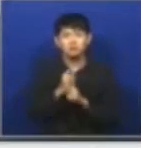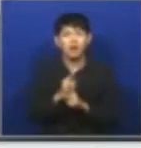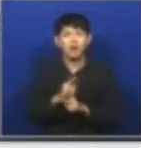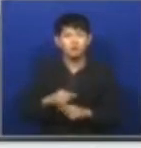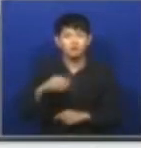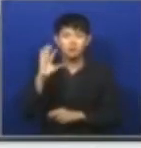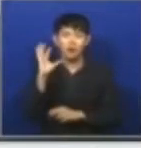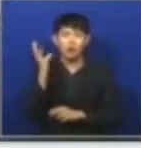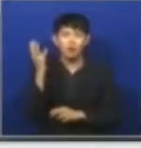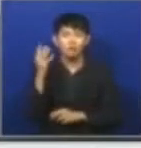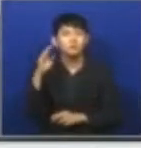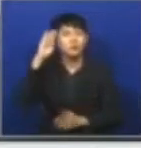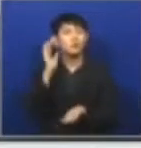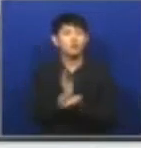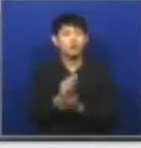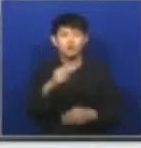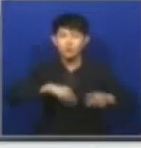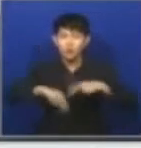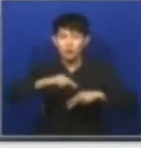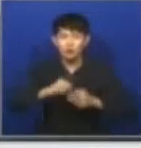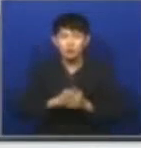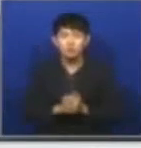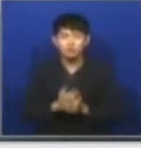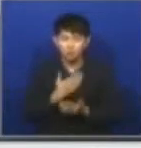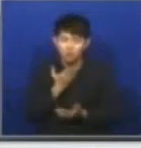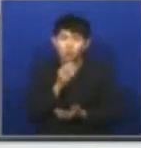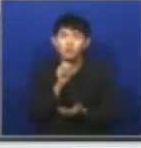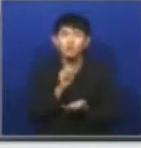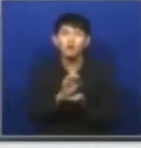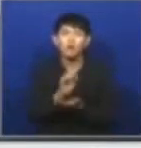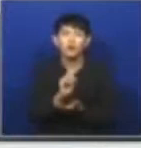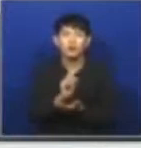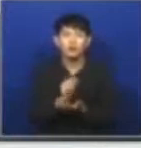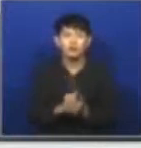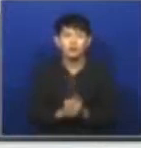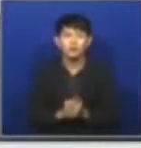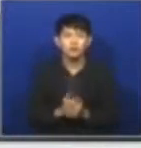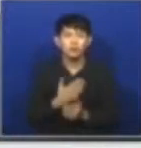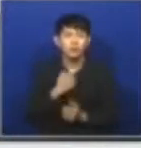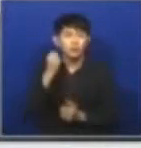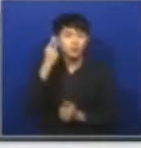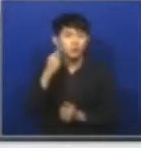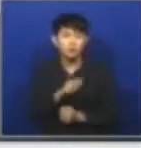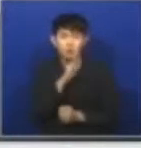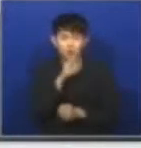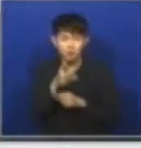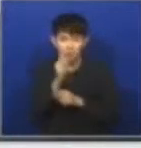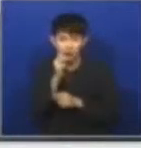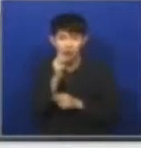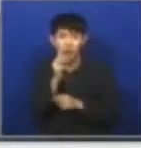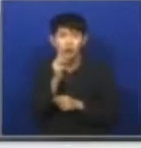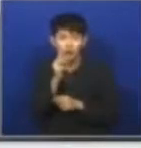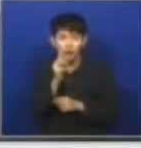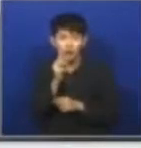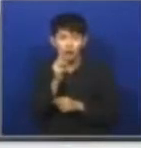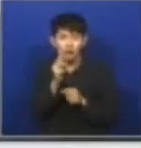ท่านประธานครับขออนุญาตบอกนิดนึงว่าในความเข้าใจของผมเนี่ยเสียงปืนดังปัง้ง ออกจ